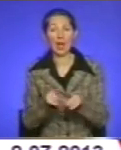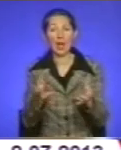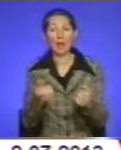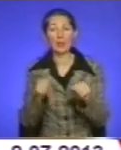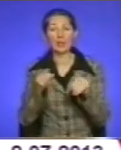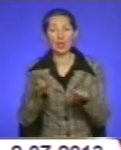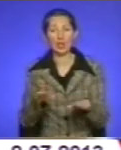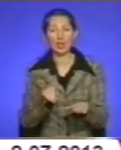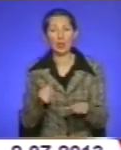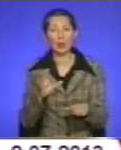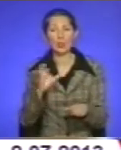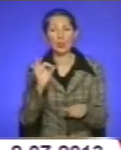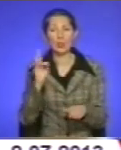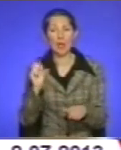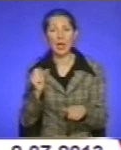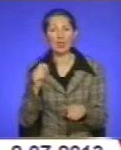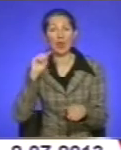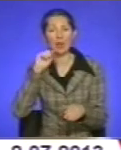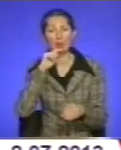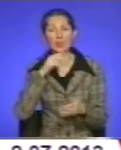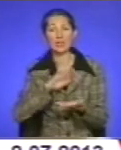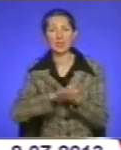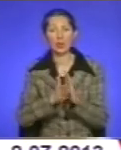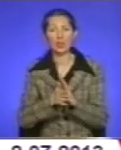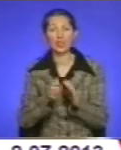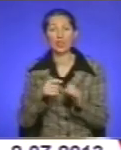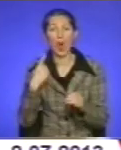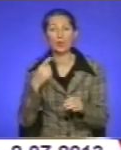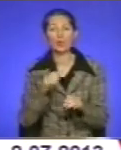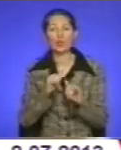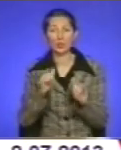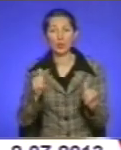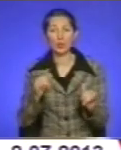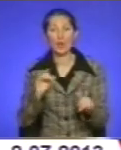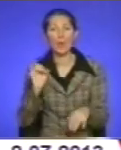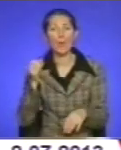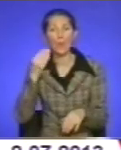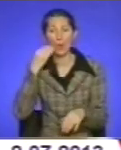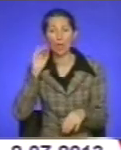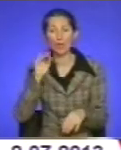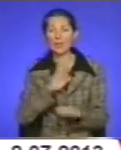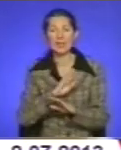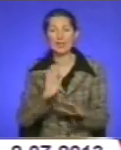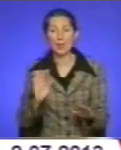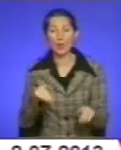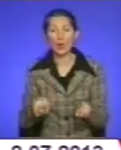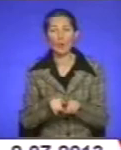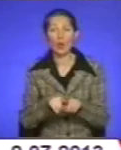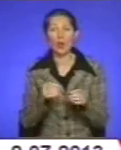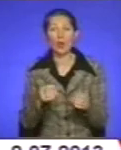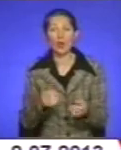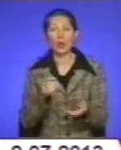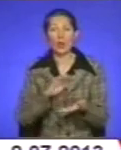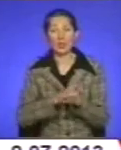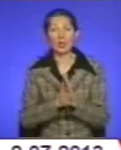рішення, аби соціально-економічне становище області розвивалося і покращувалося, а не було в такому плачевному стані, як зараз. З